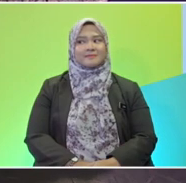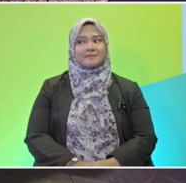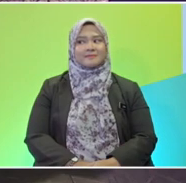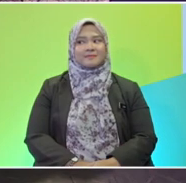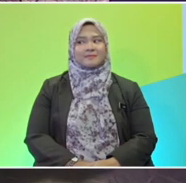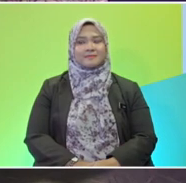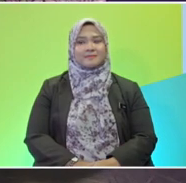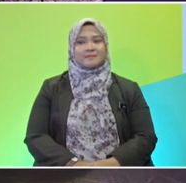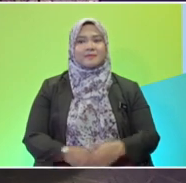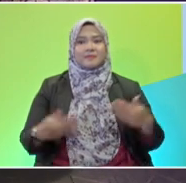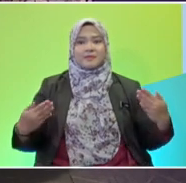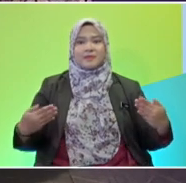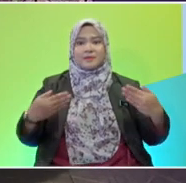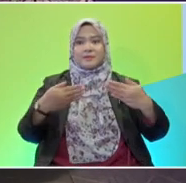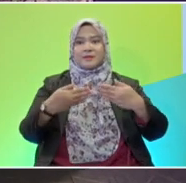uang